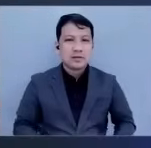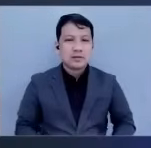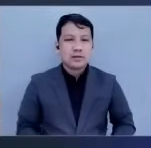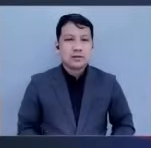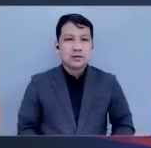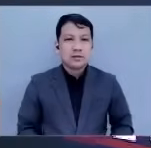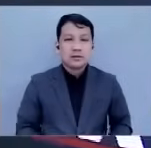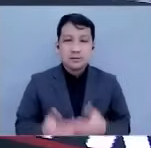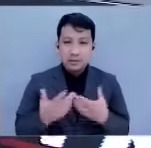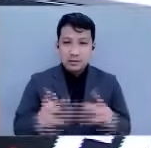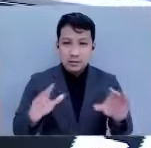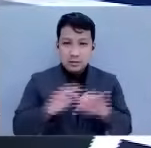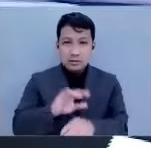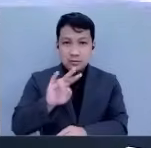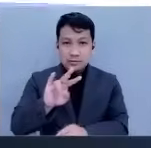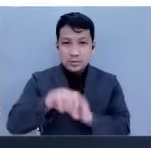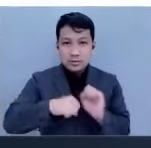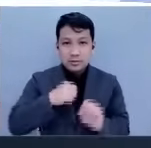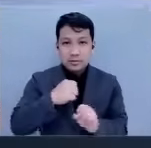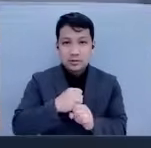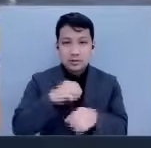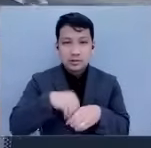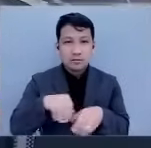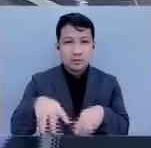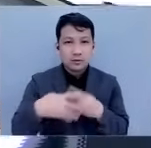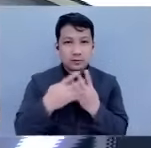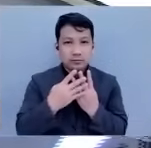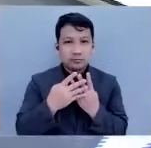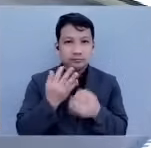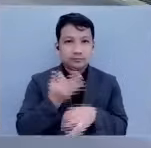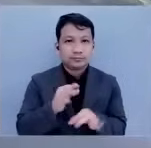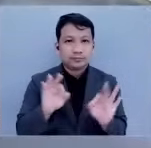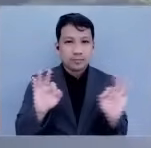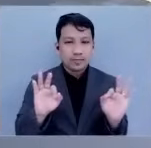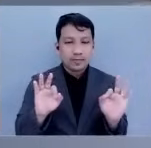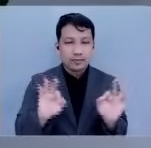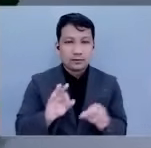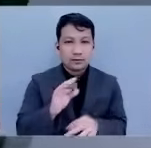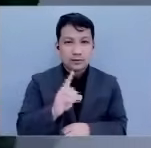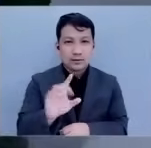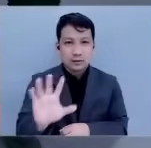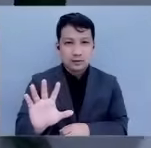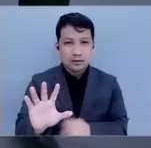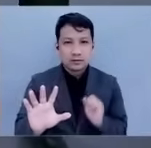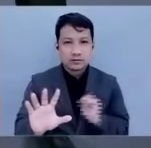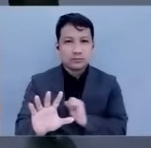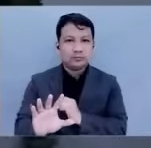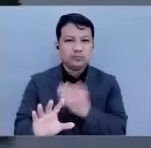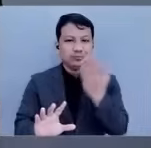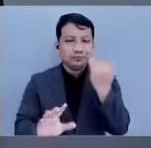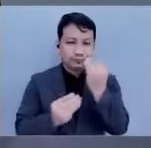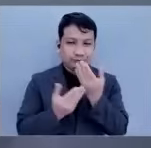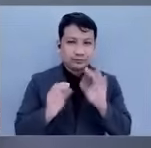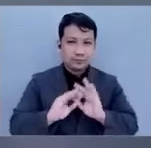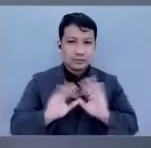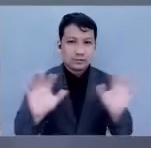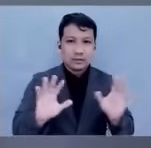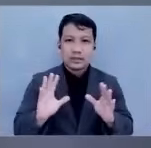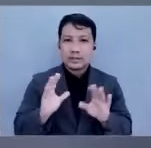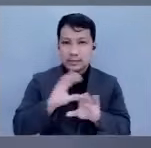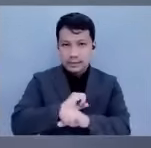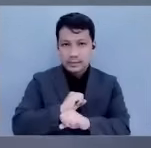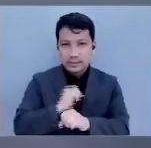Tapos ang halos 7 taon sa bilangguan, laya na rin si dating senadora Laila De Lima. Pero para pumalinaw, hindi pa tapos ang